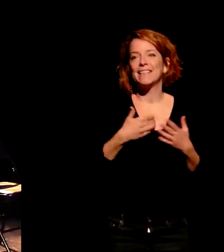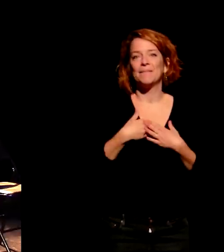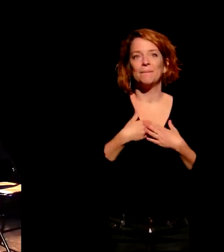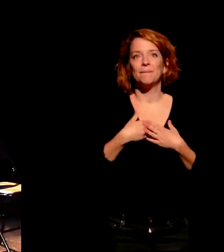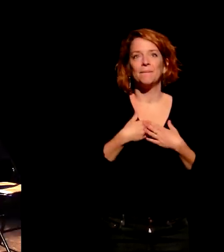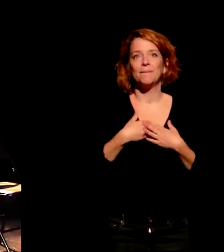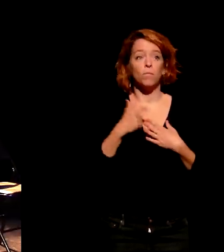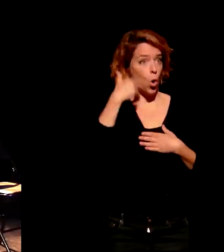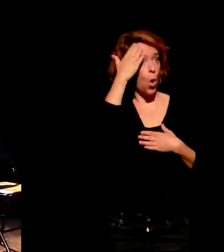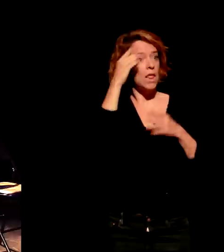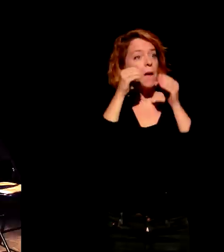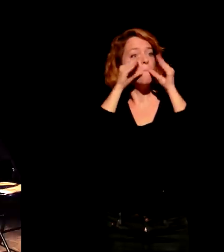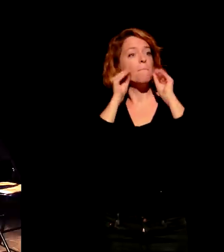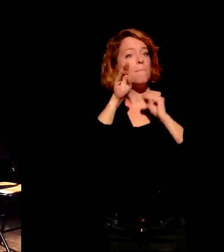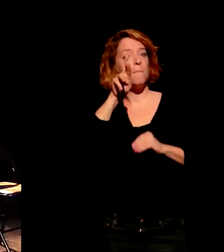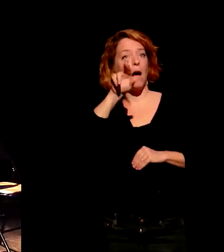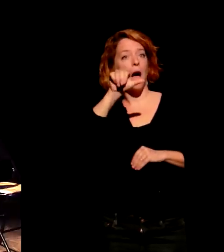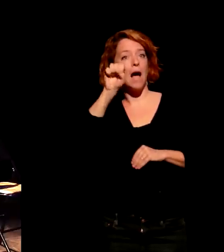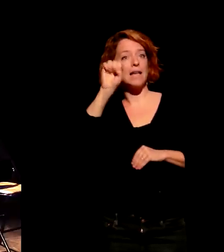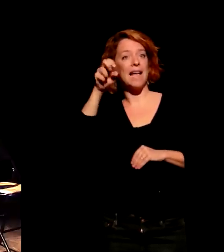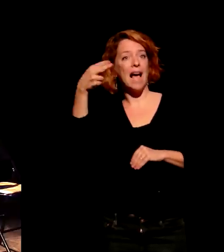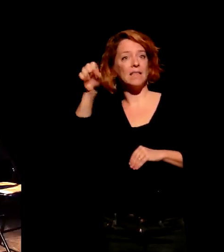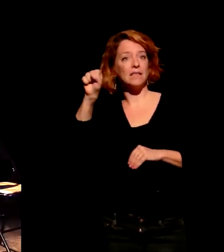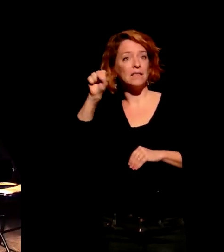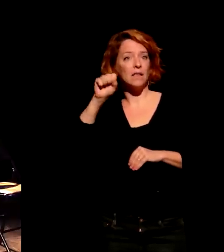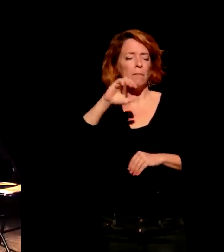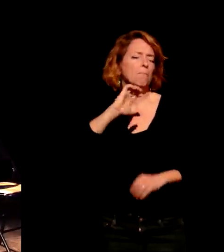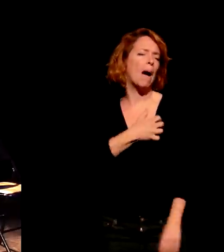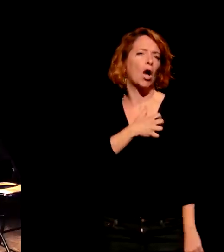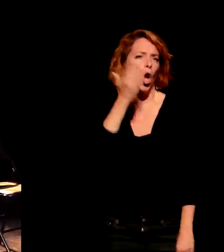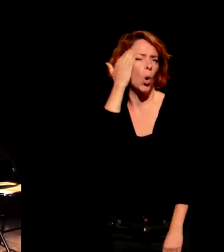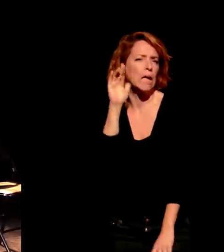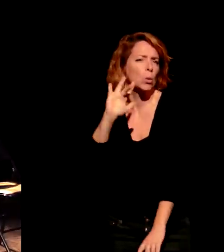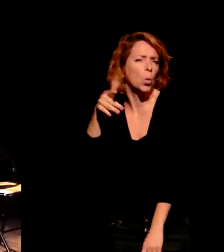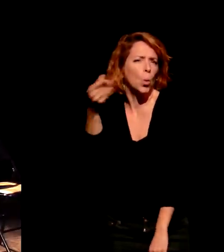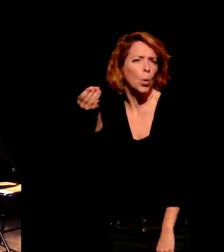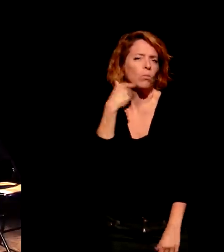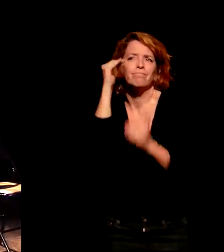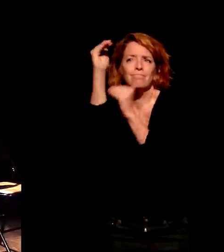je connais les chansons de Brassens et de Renaud par cœur. Pas toutes, mais presque.